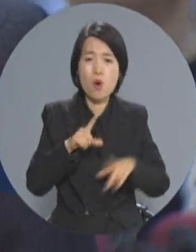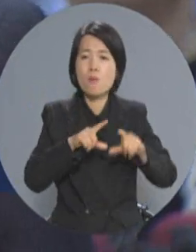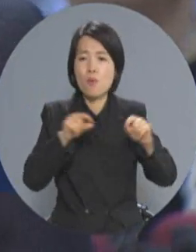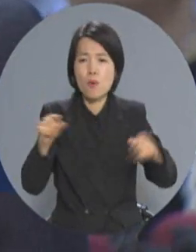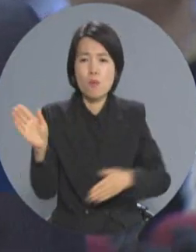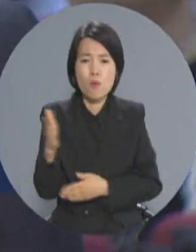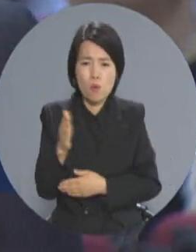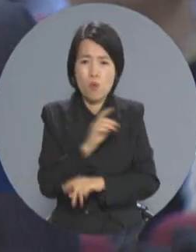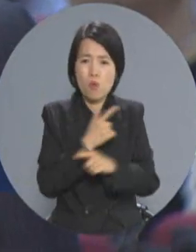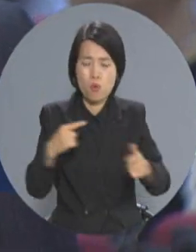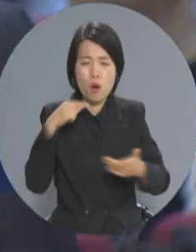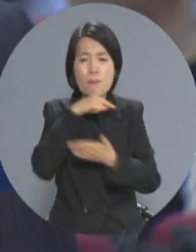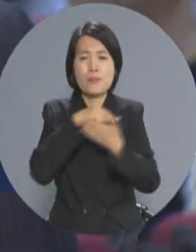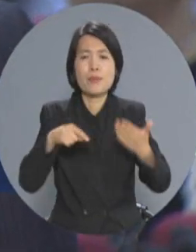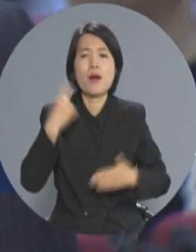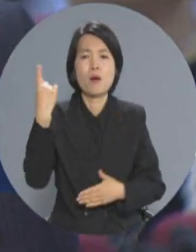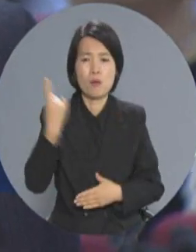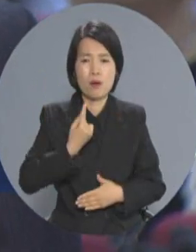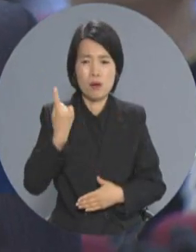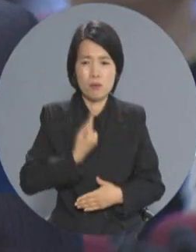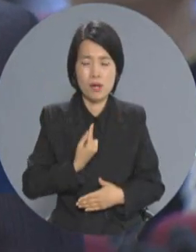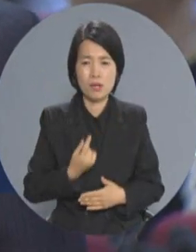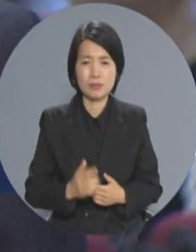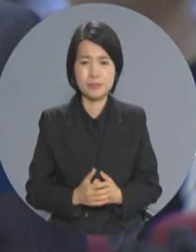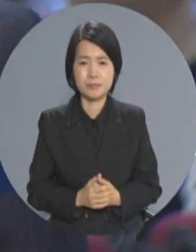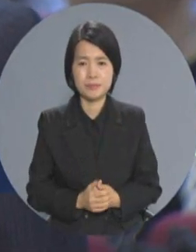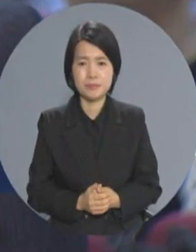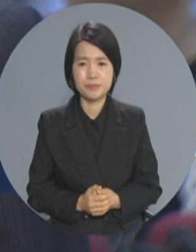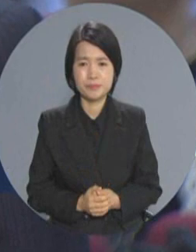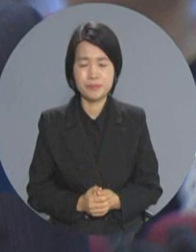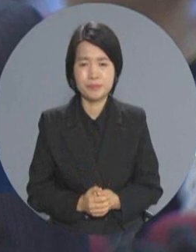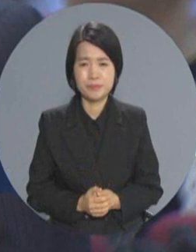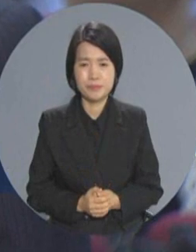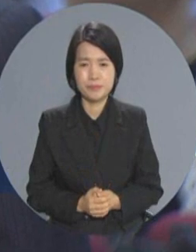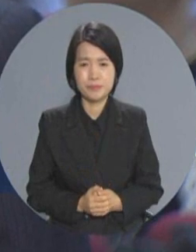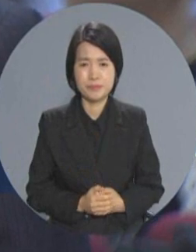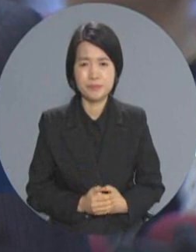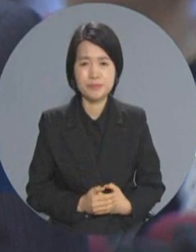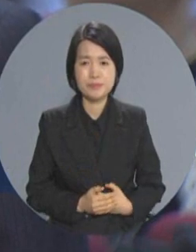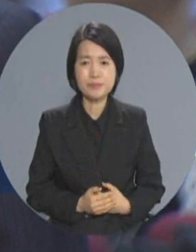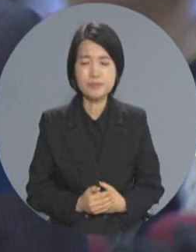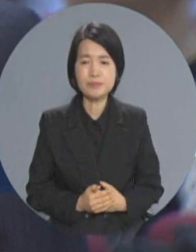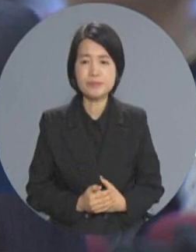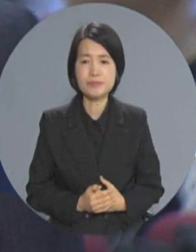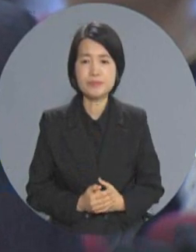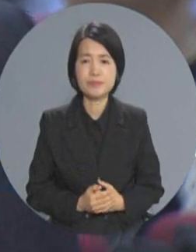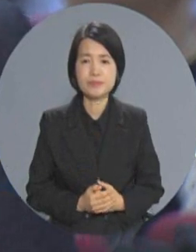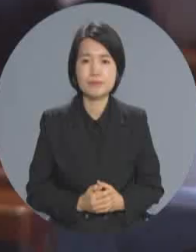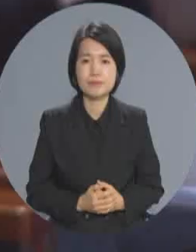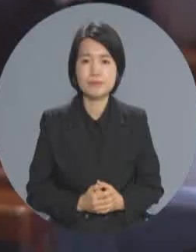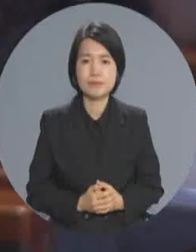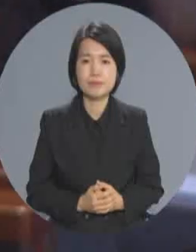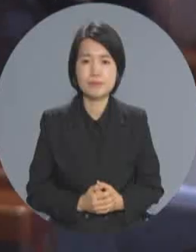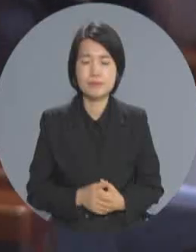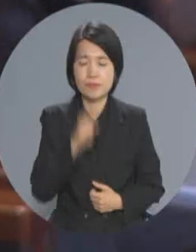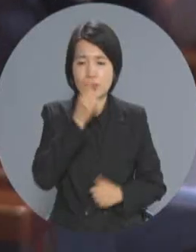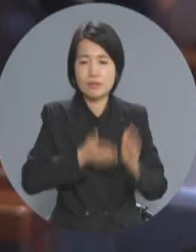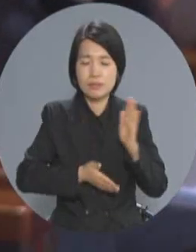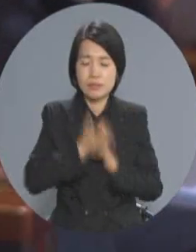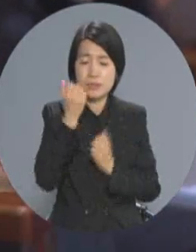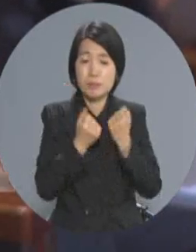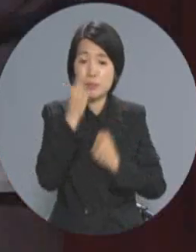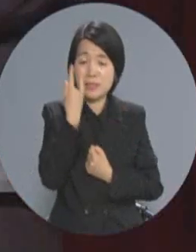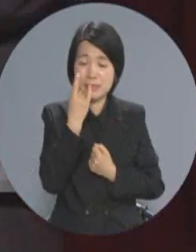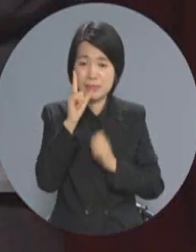가장 타격을 받을 게 먹을거리가 우선으로 방해를 받을 것이고요. 여수시는